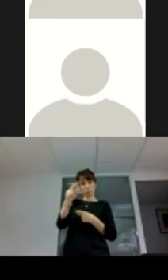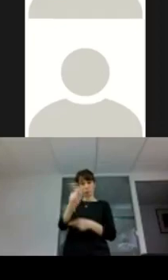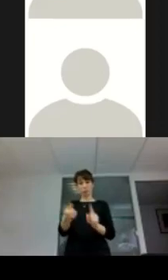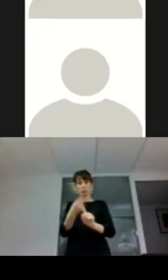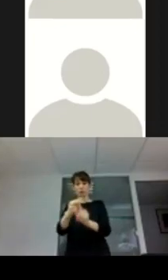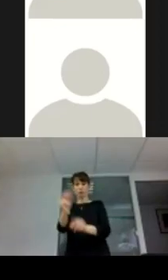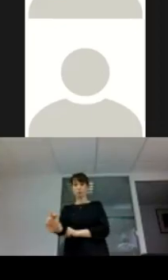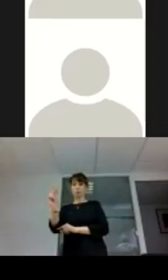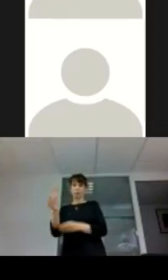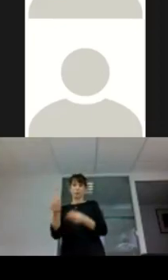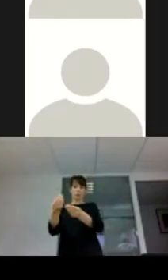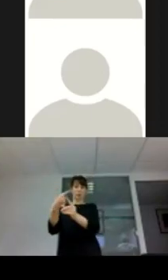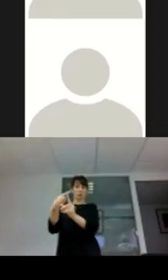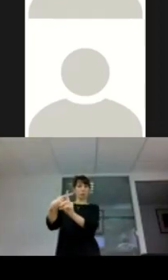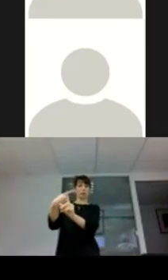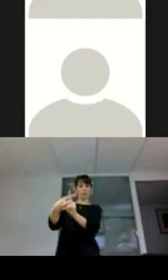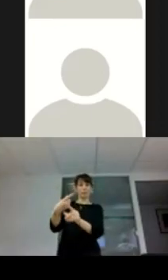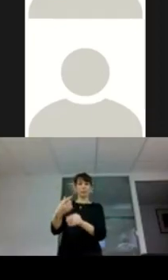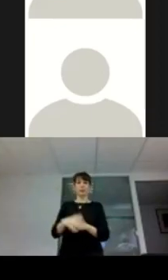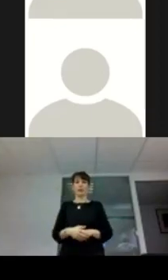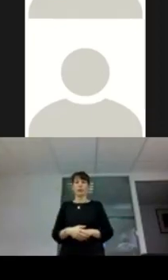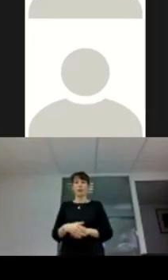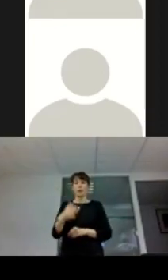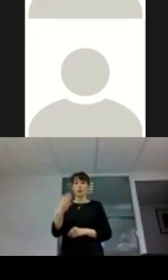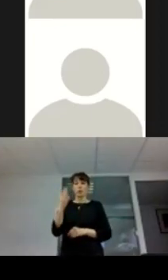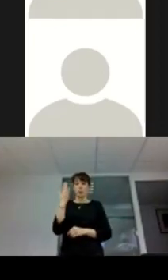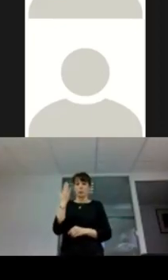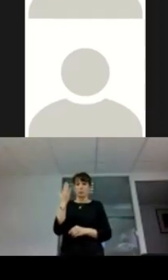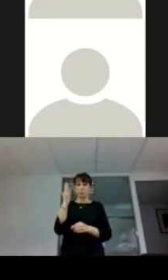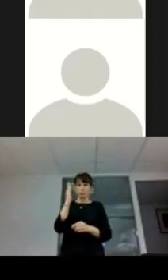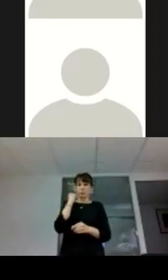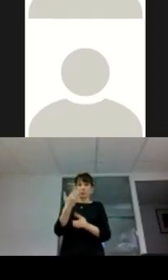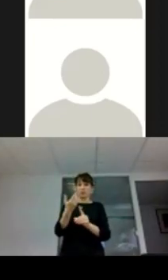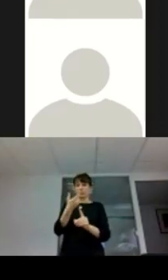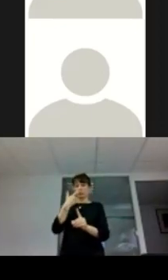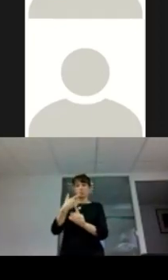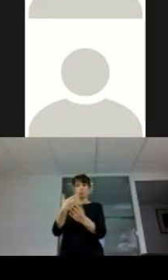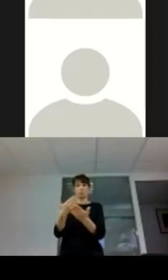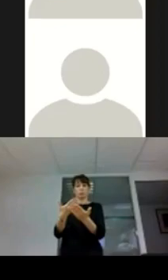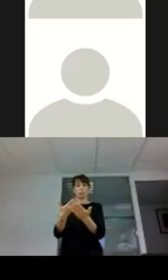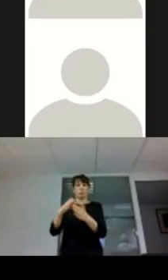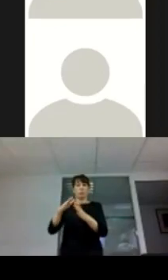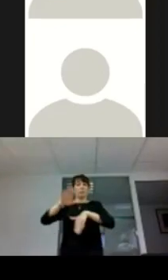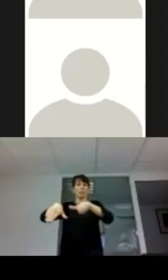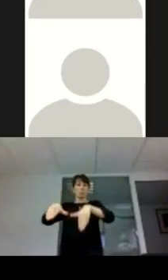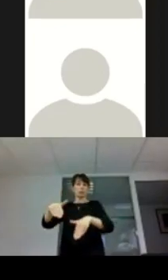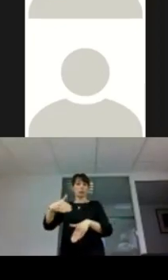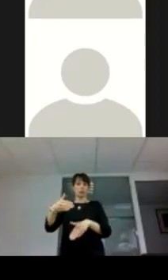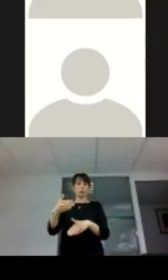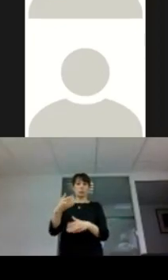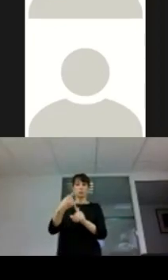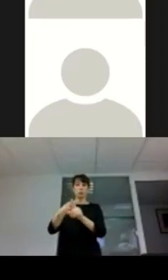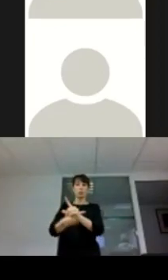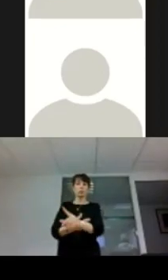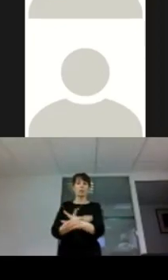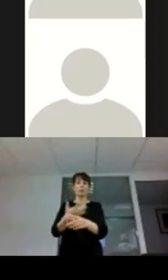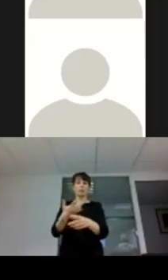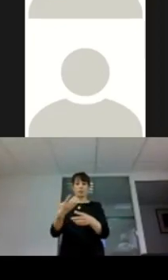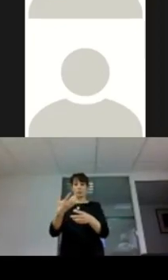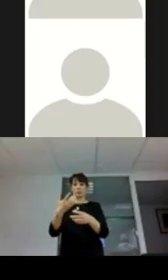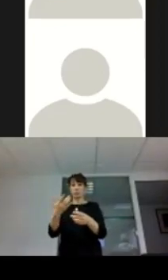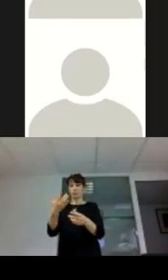et la possibilité des suivis psychologiques orientés est quelque chose qui a montré